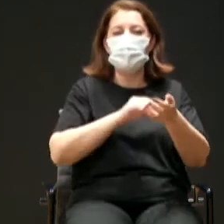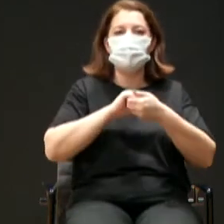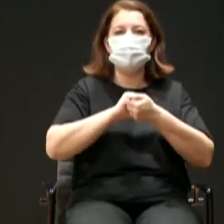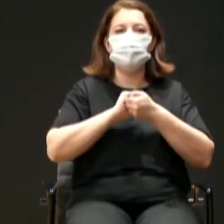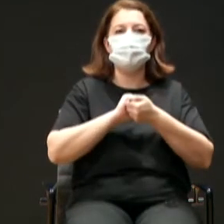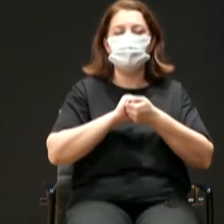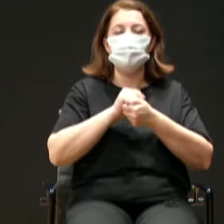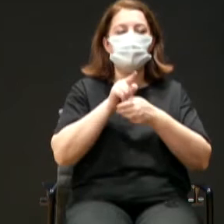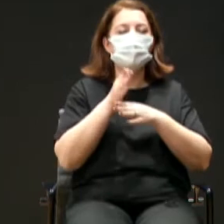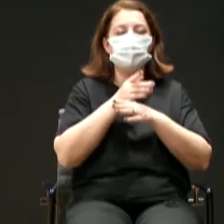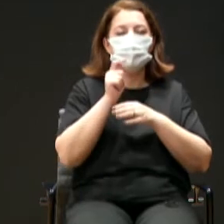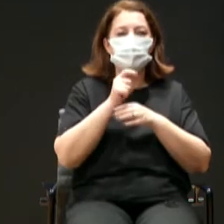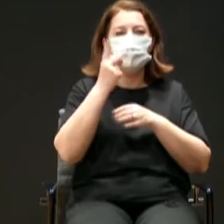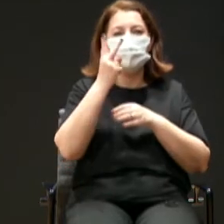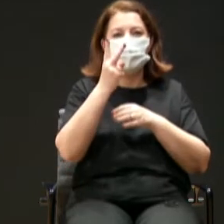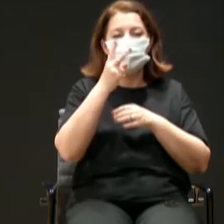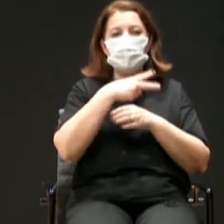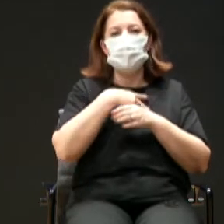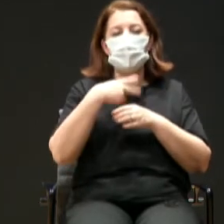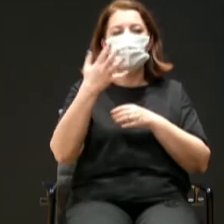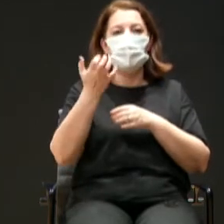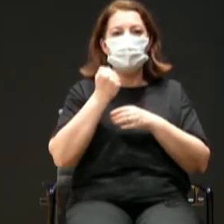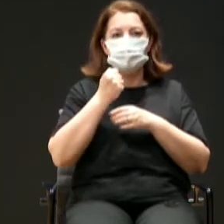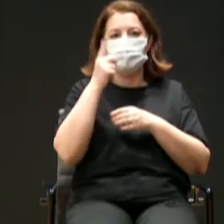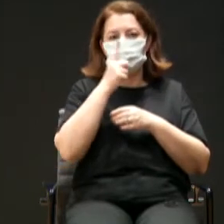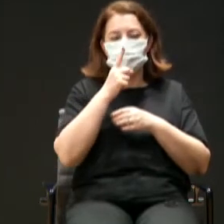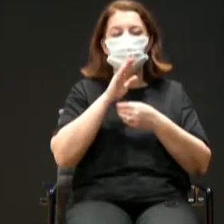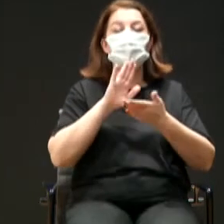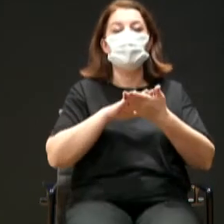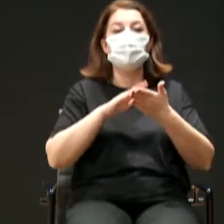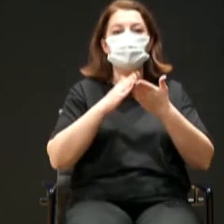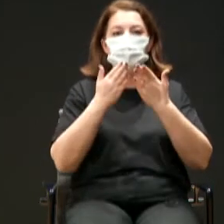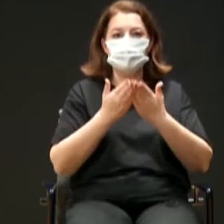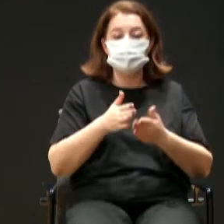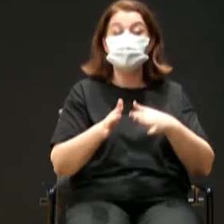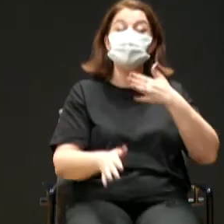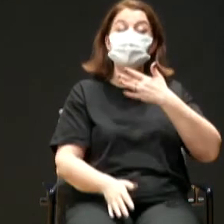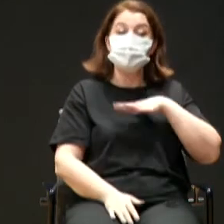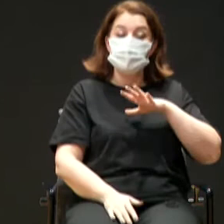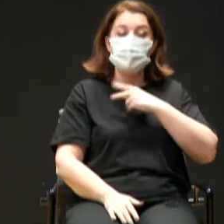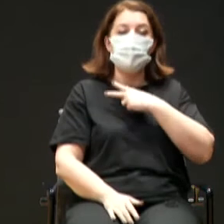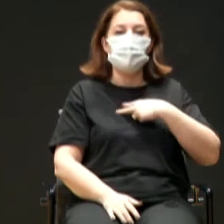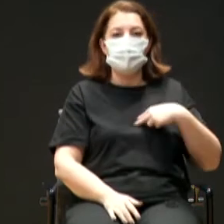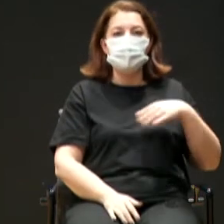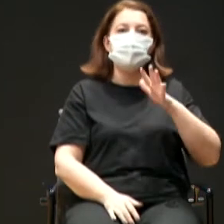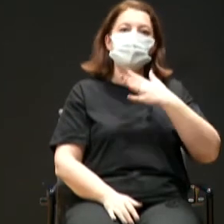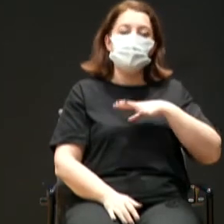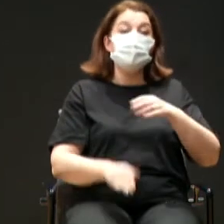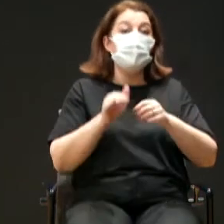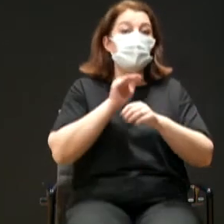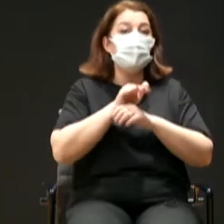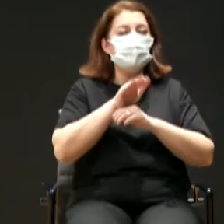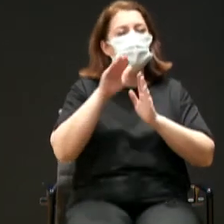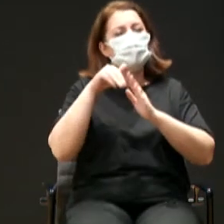yapılıyor? İki tane belediye alacağız diye. Arkadaşlar, ister belediye, isterse hayatımızın